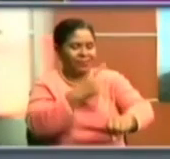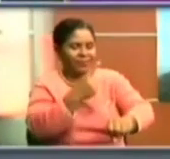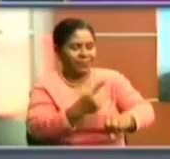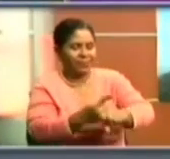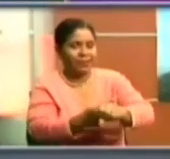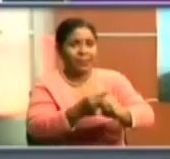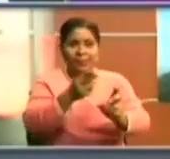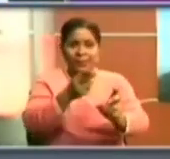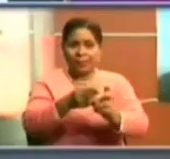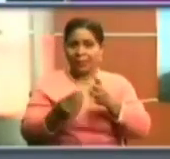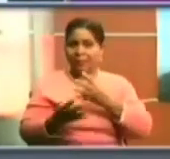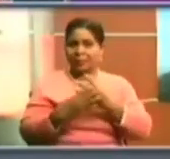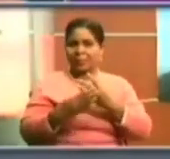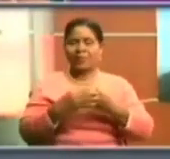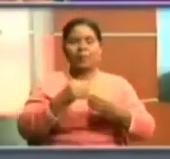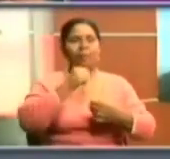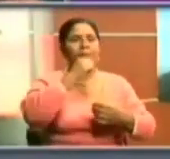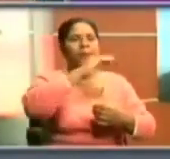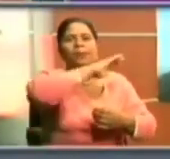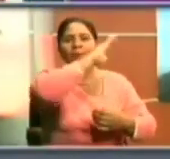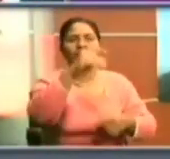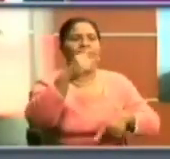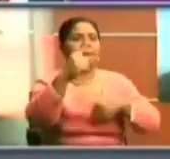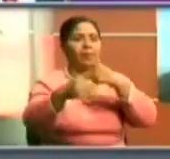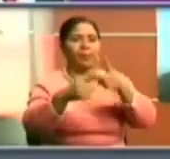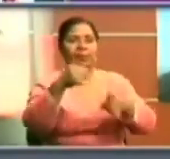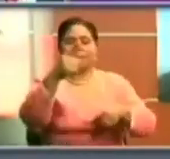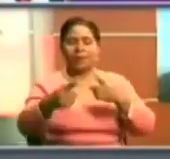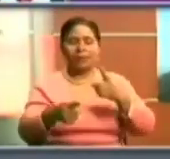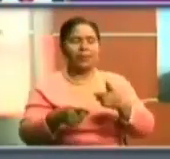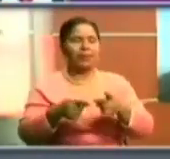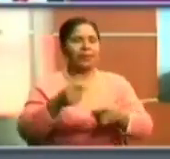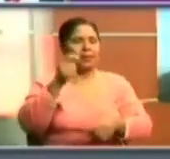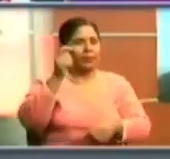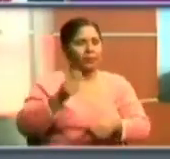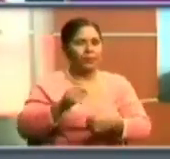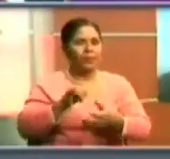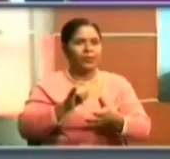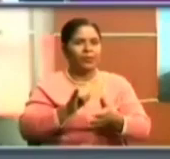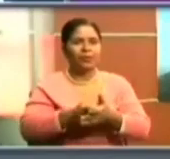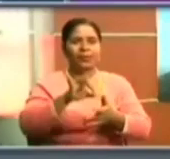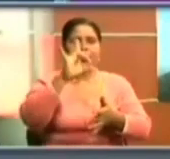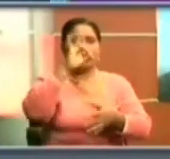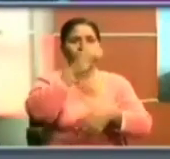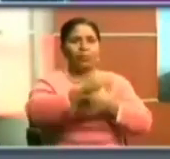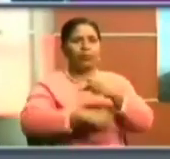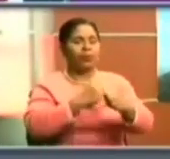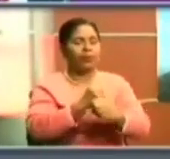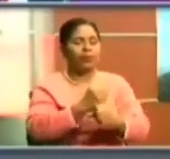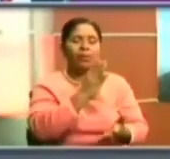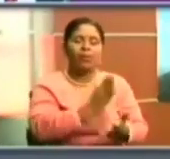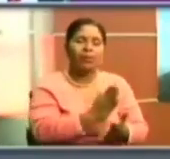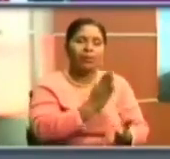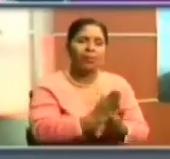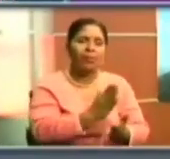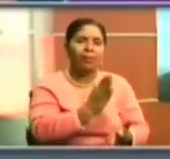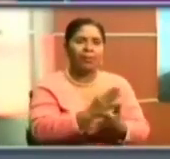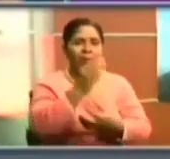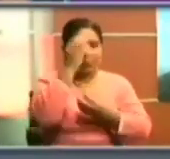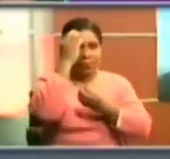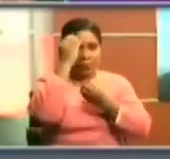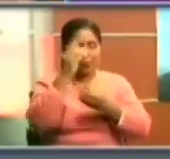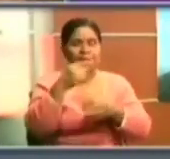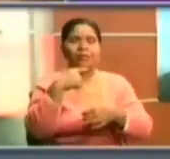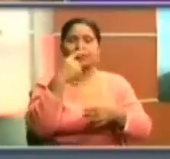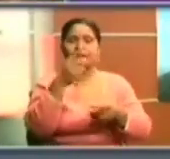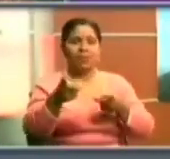prison qui poko jamais jugé et ou gen des moun qui là depuis 8 ans. Information confirmée